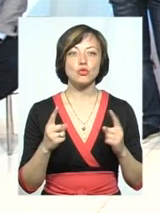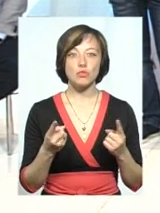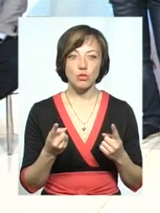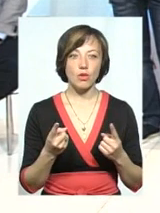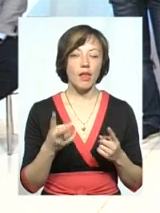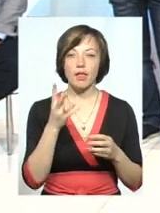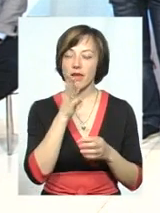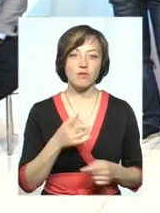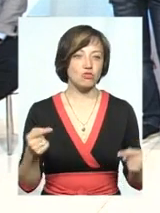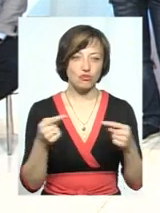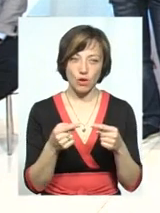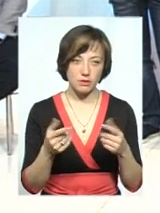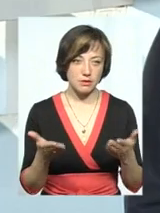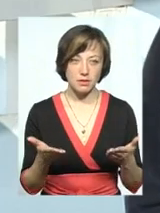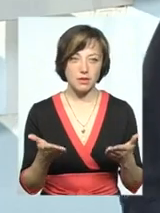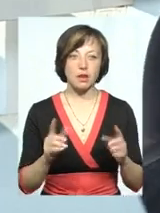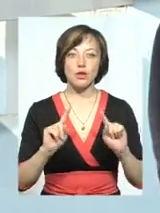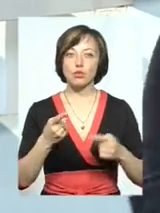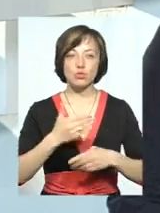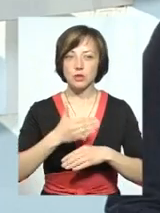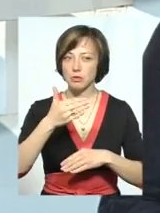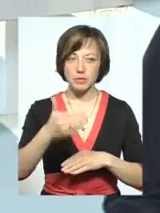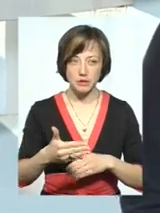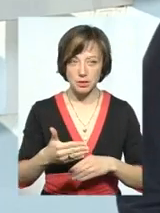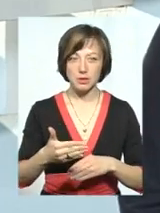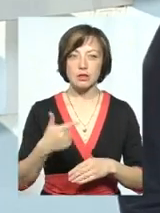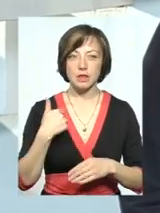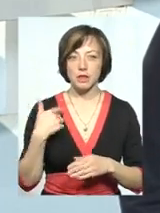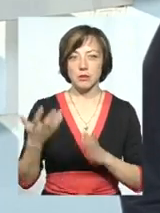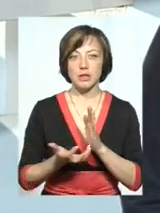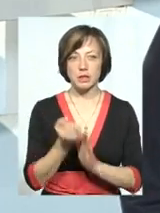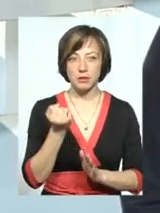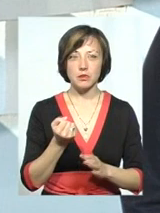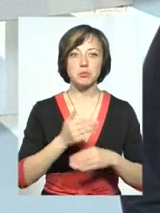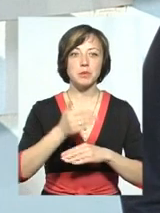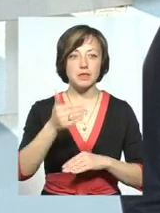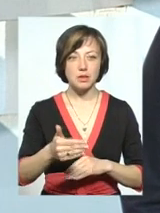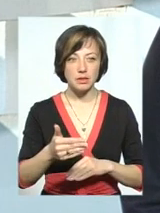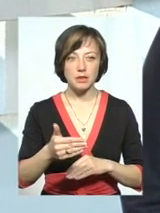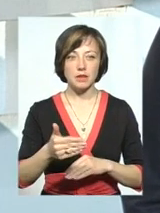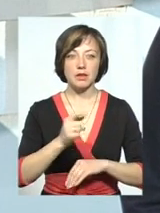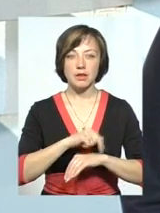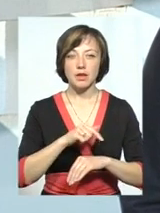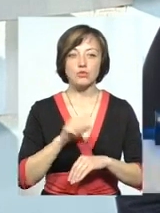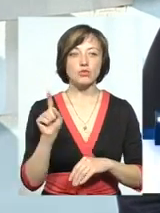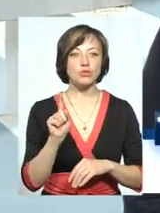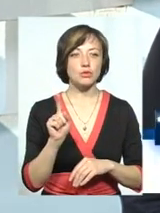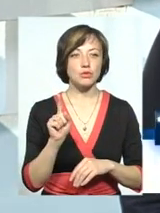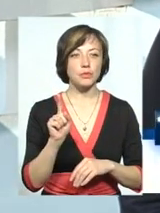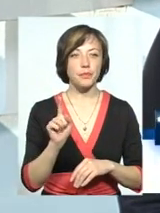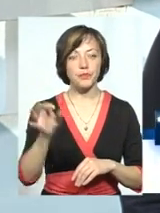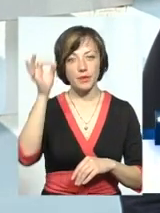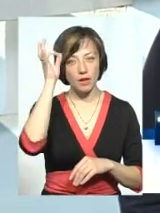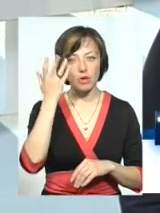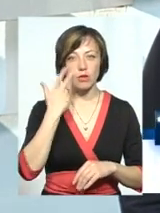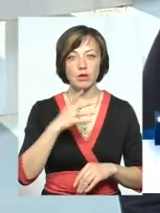воно невчасне, воно дуже запізнило, підтримує свого колеги, запізнили з тої позиції, що згадаємо там,